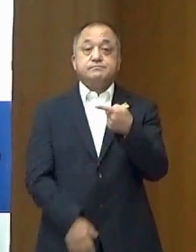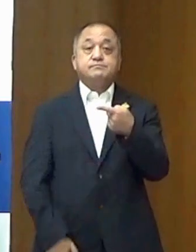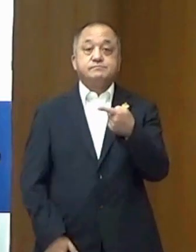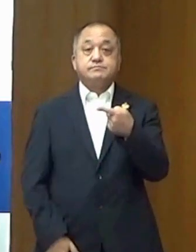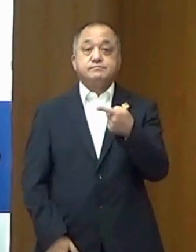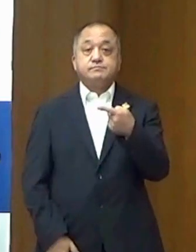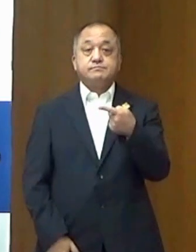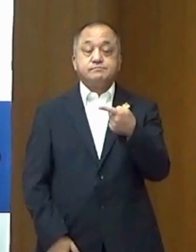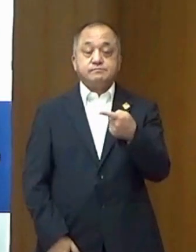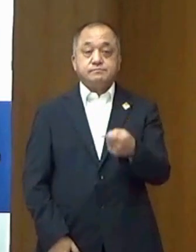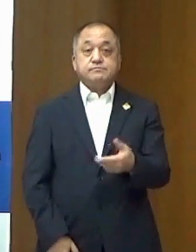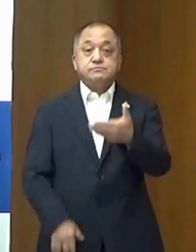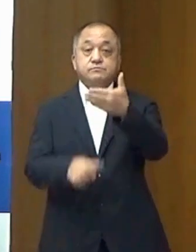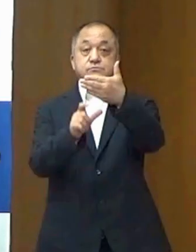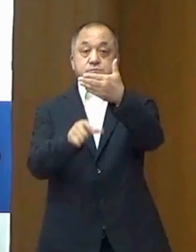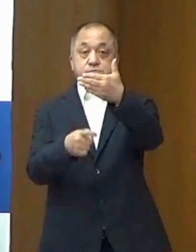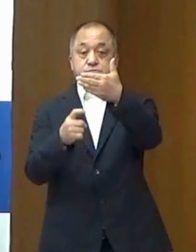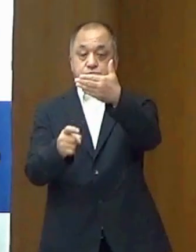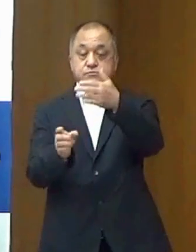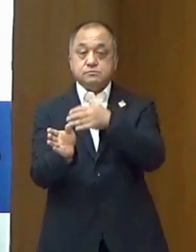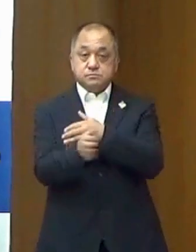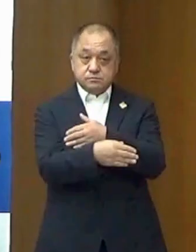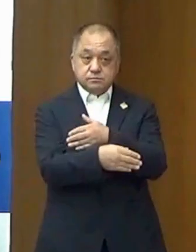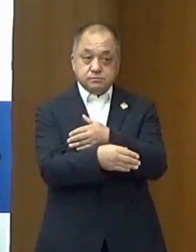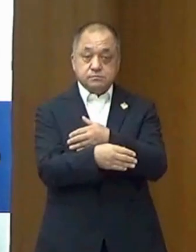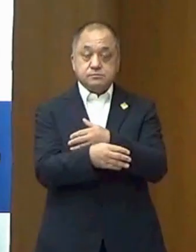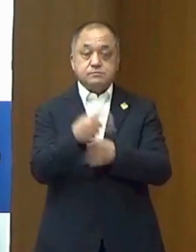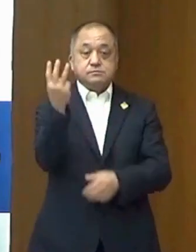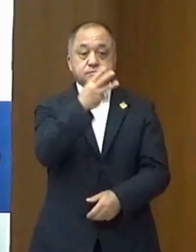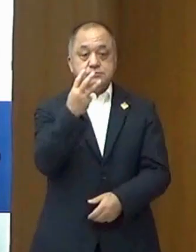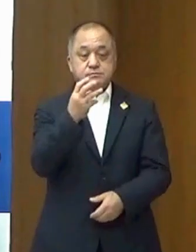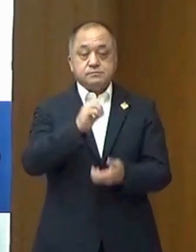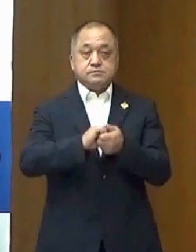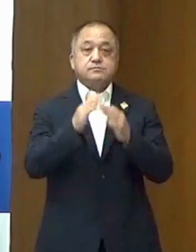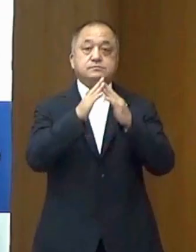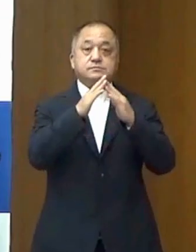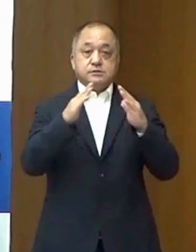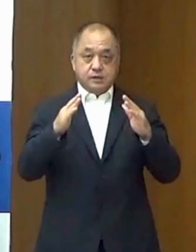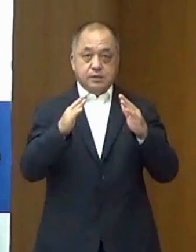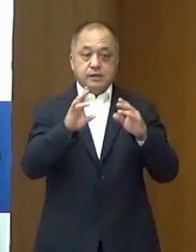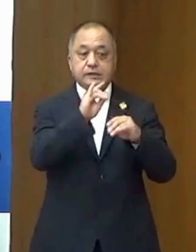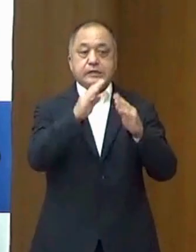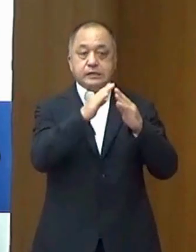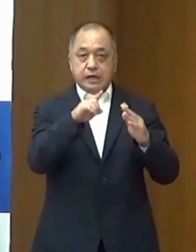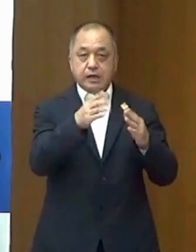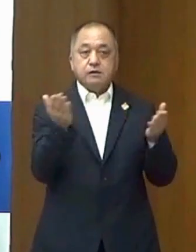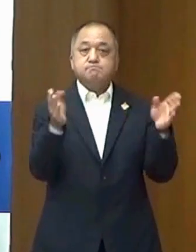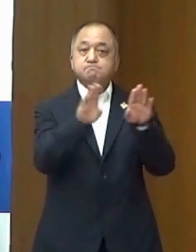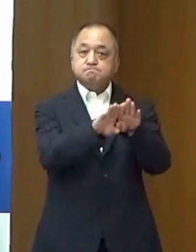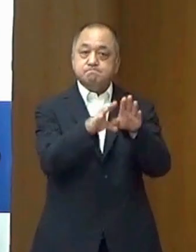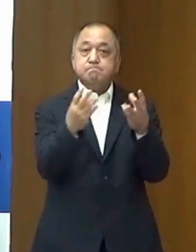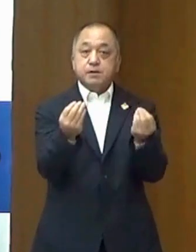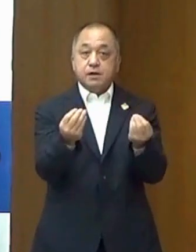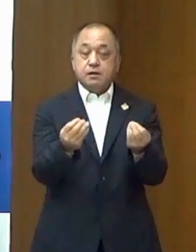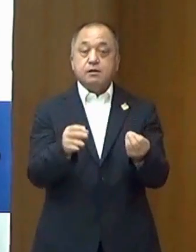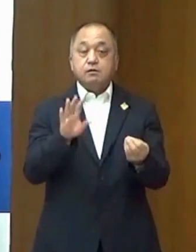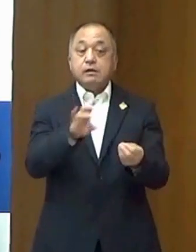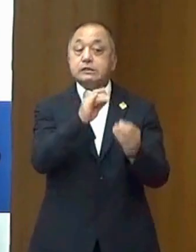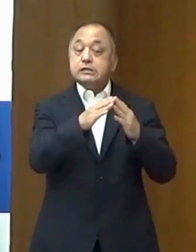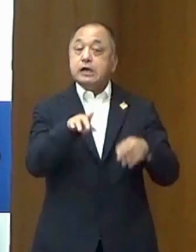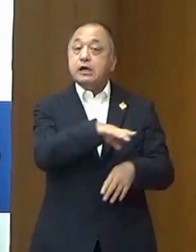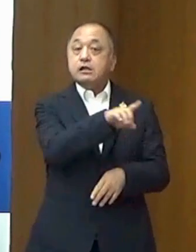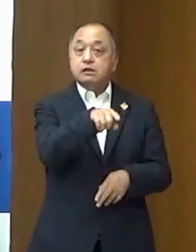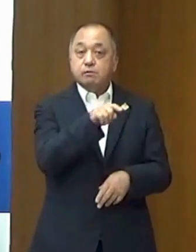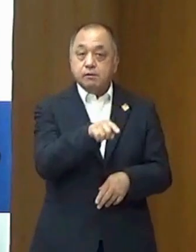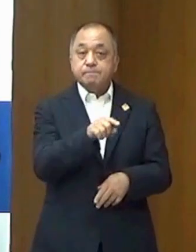。9月の10日から始まった第3回定例会が本日終了をいたしました。この度の議会で